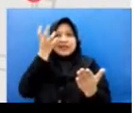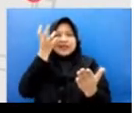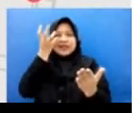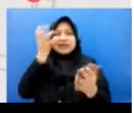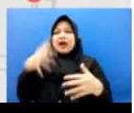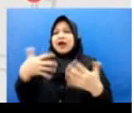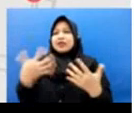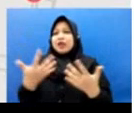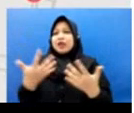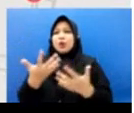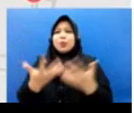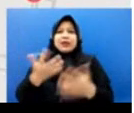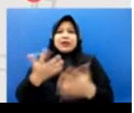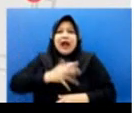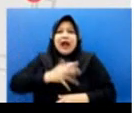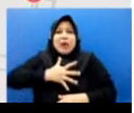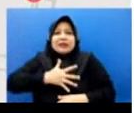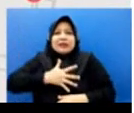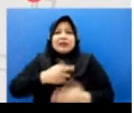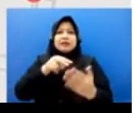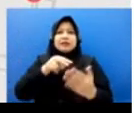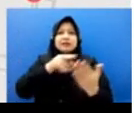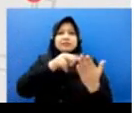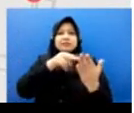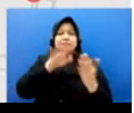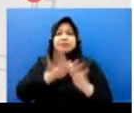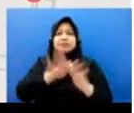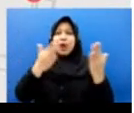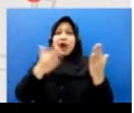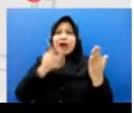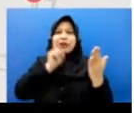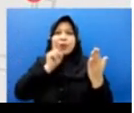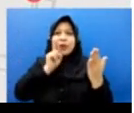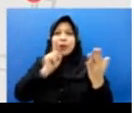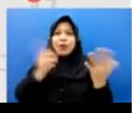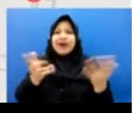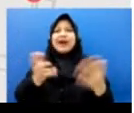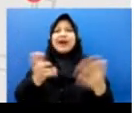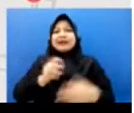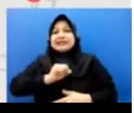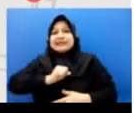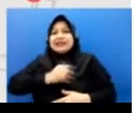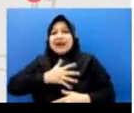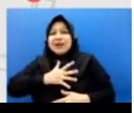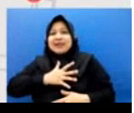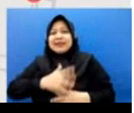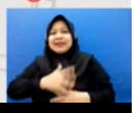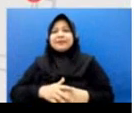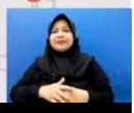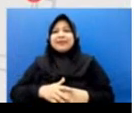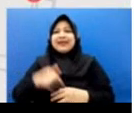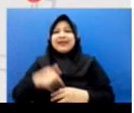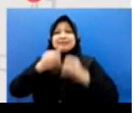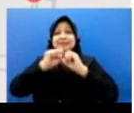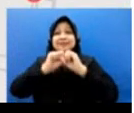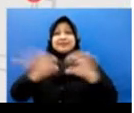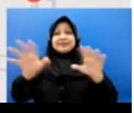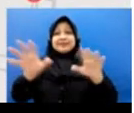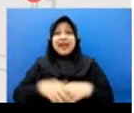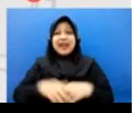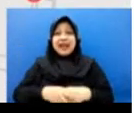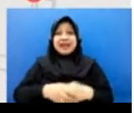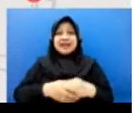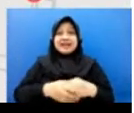pornografi dan sebagainya. Maka satu hal yang saya juga mau itu bahwa apakah yang salah itu teknologinya atau